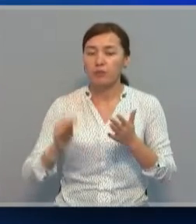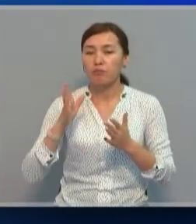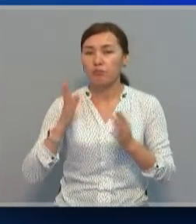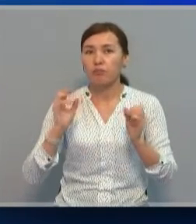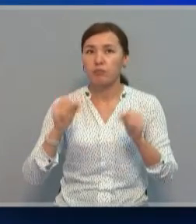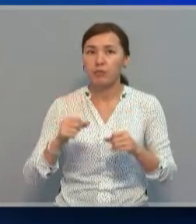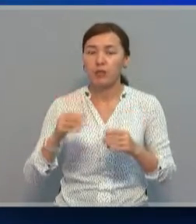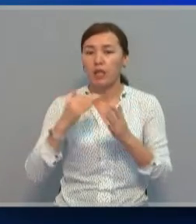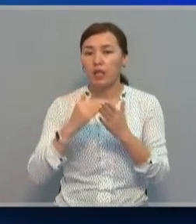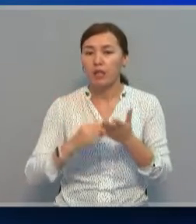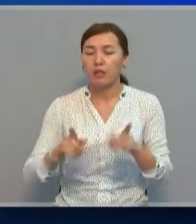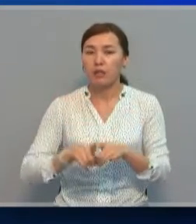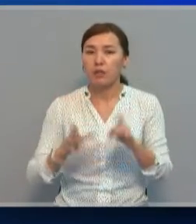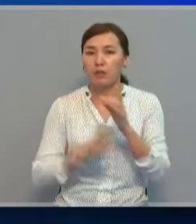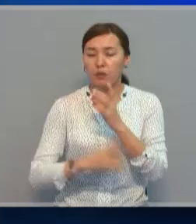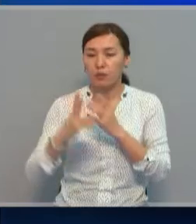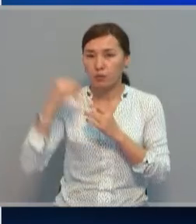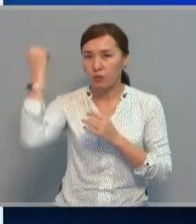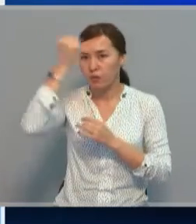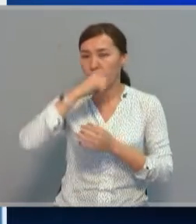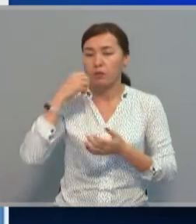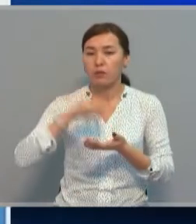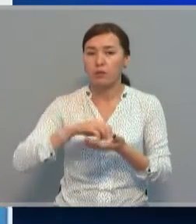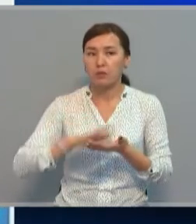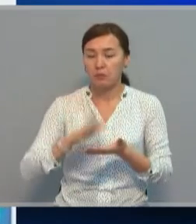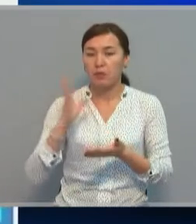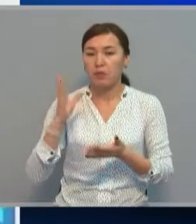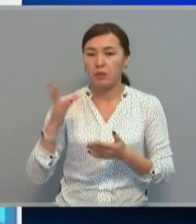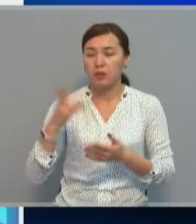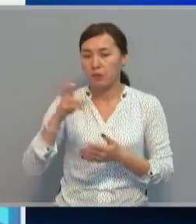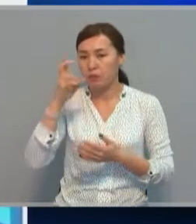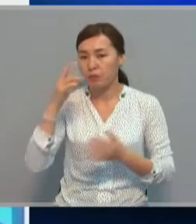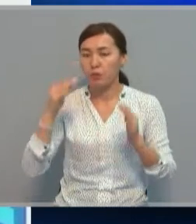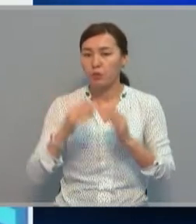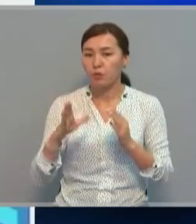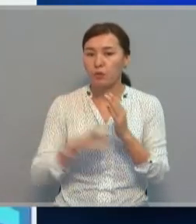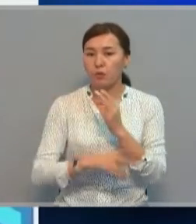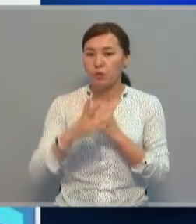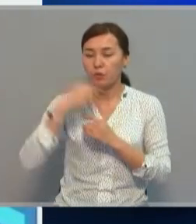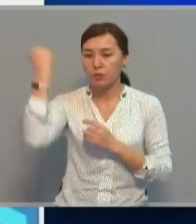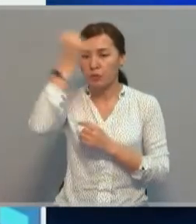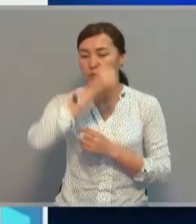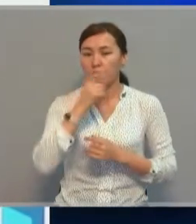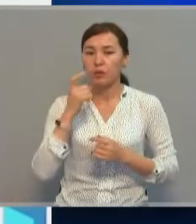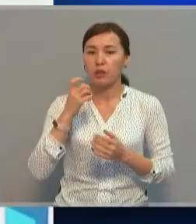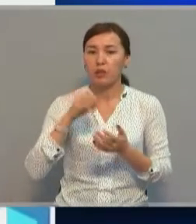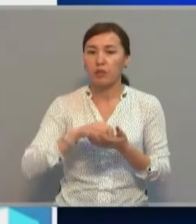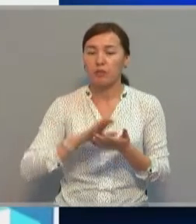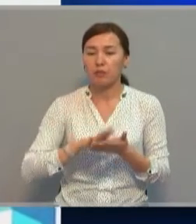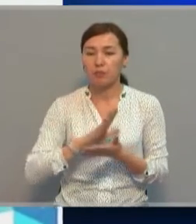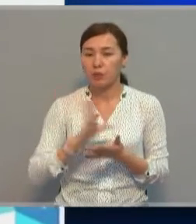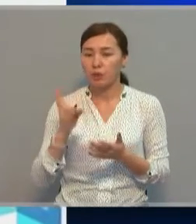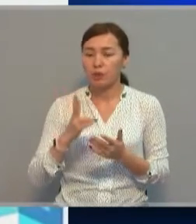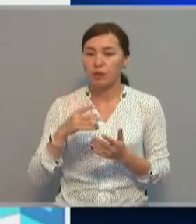бере алады. Шартқа сәйкес соңғы 2 жылда қалада тіркеуде болуы міндетті. Ел аумағында тұрғын үйге соңғы 2 жылда меншік құқығы тіркелмеген болуы